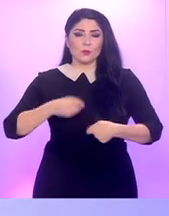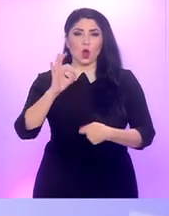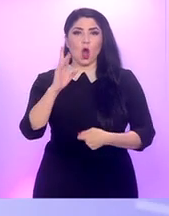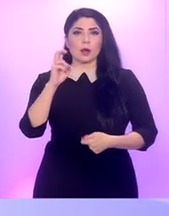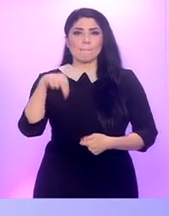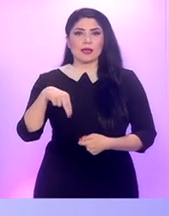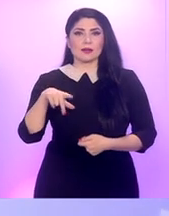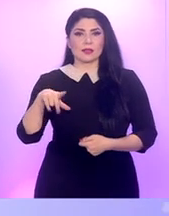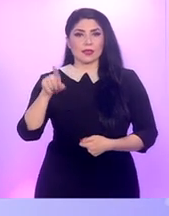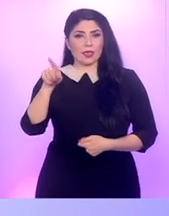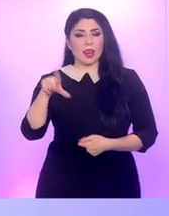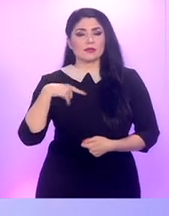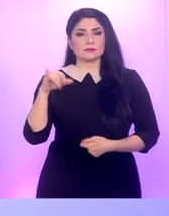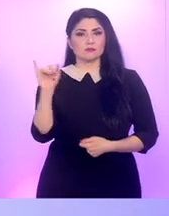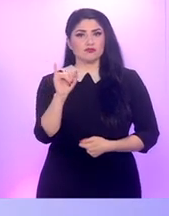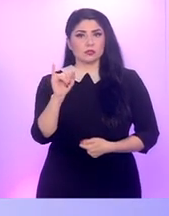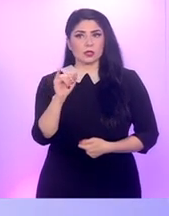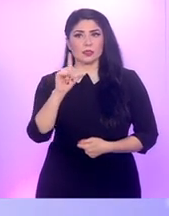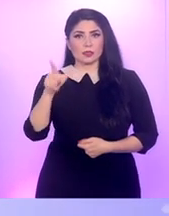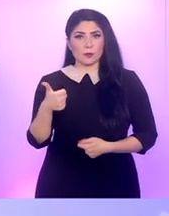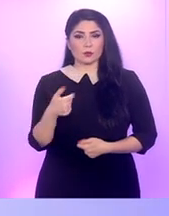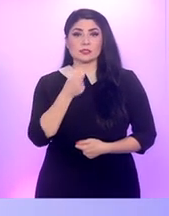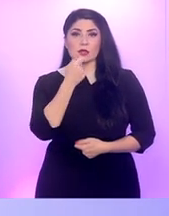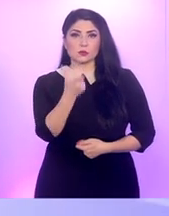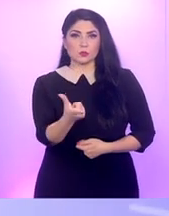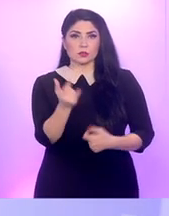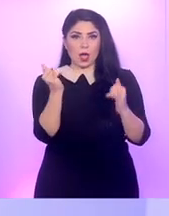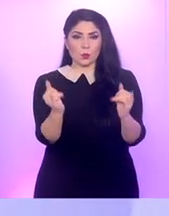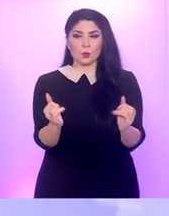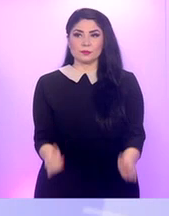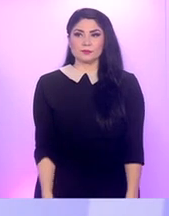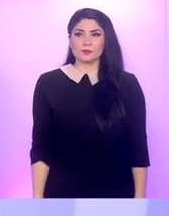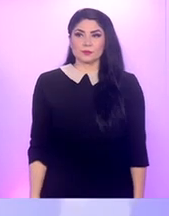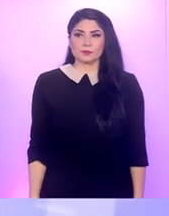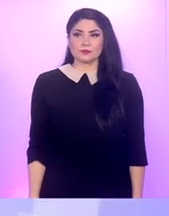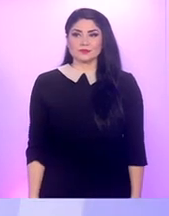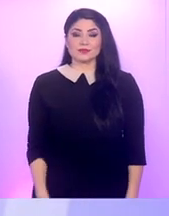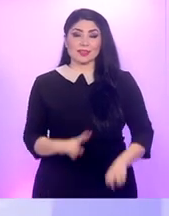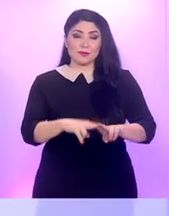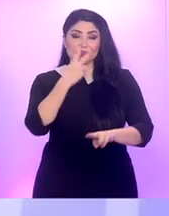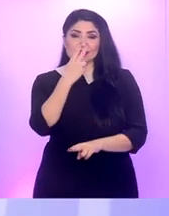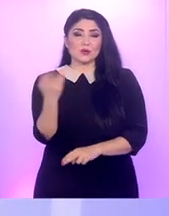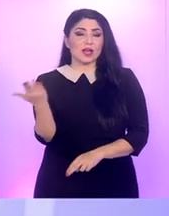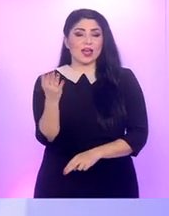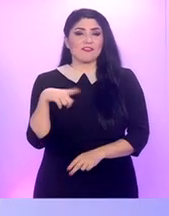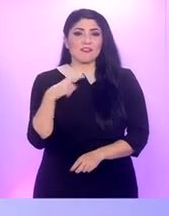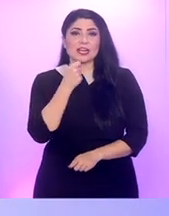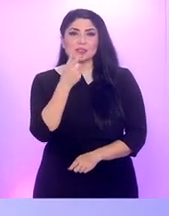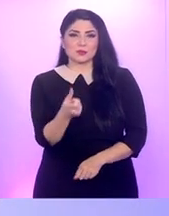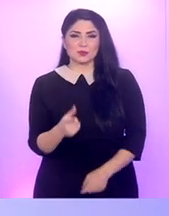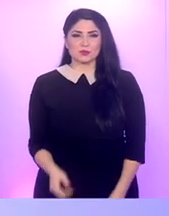care trebuie să vină acum cu un răspuns și o să vedem care o să fie